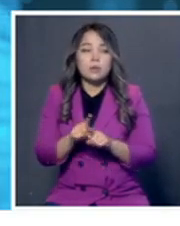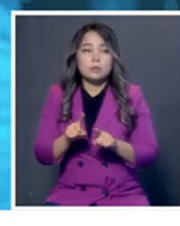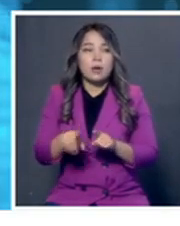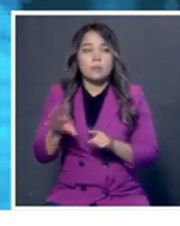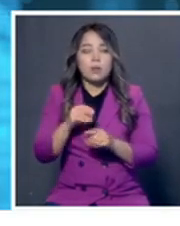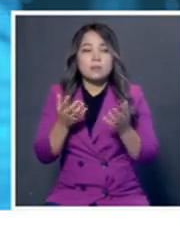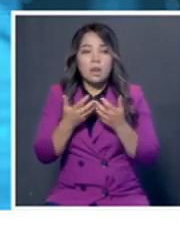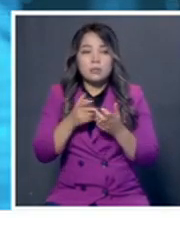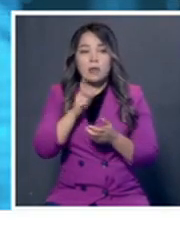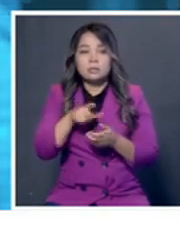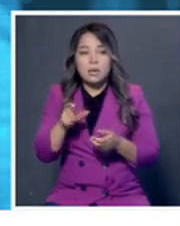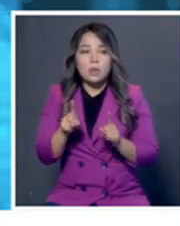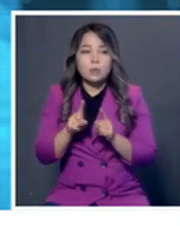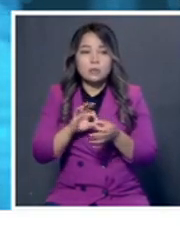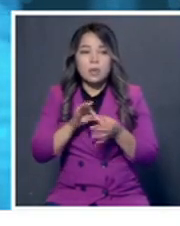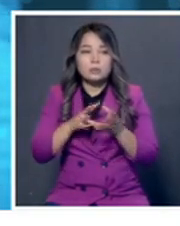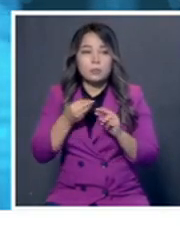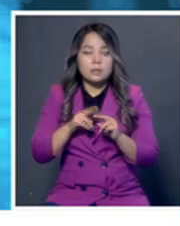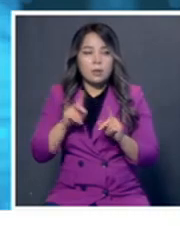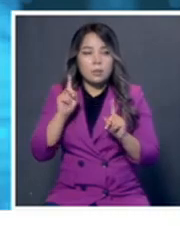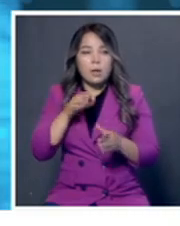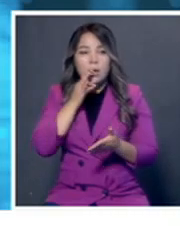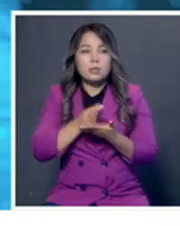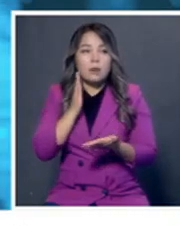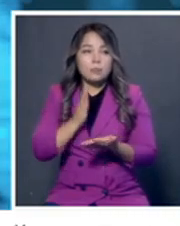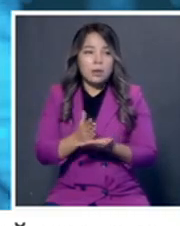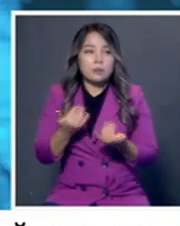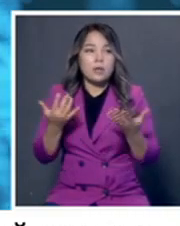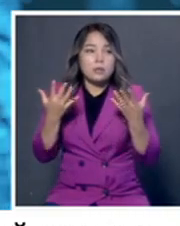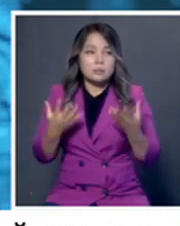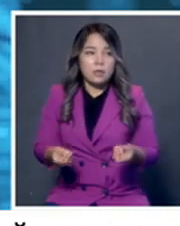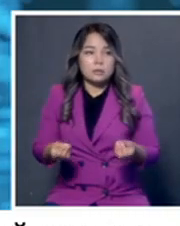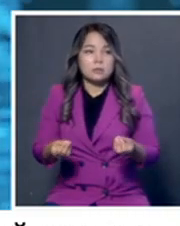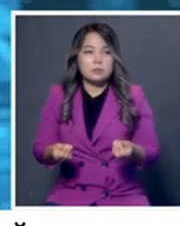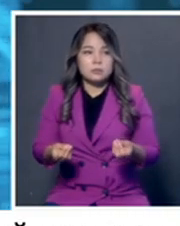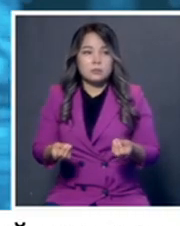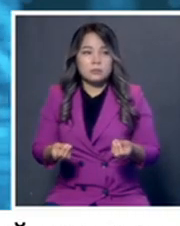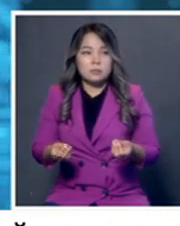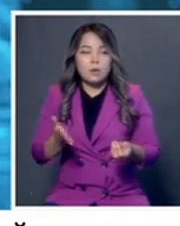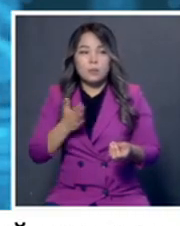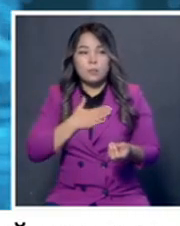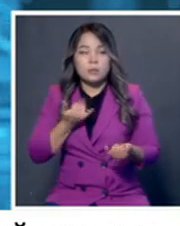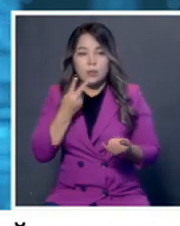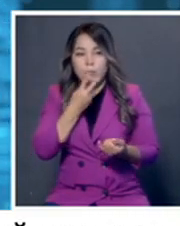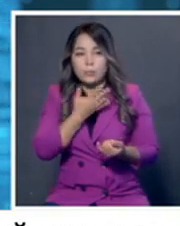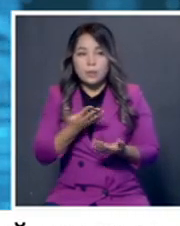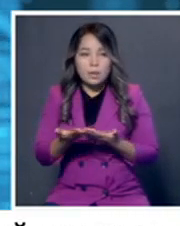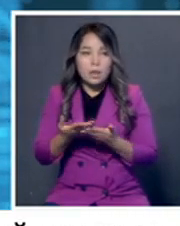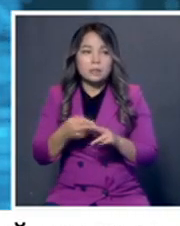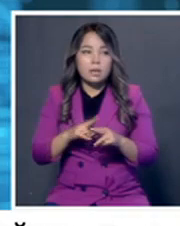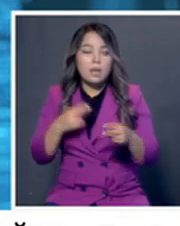ғана жететіндігі мәлім. Қазіргі таңда бізде кеден бекетінің